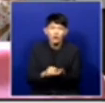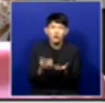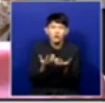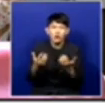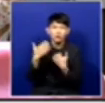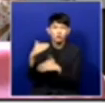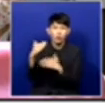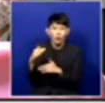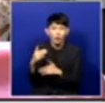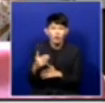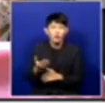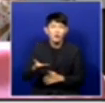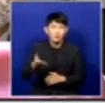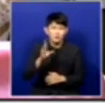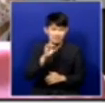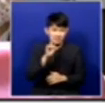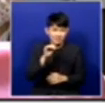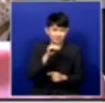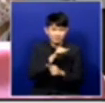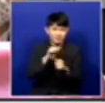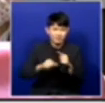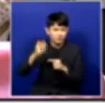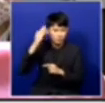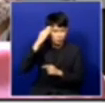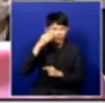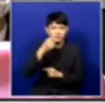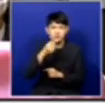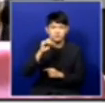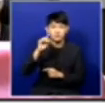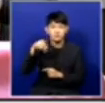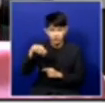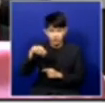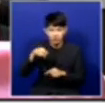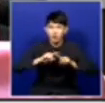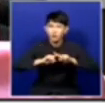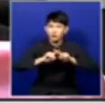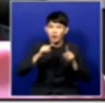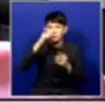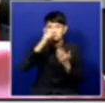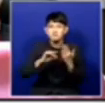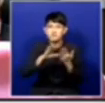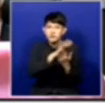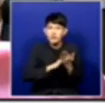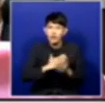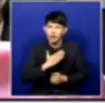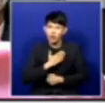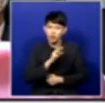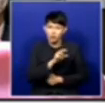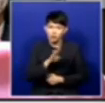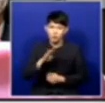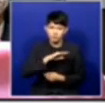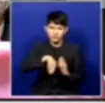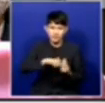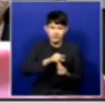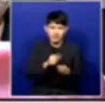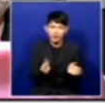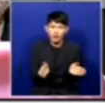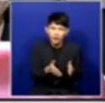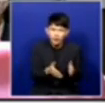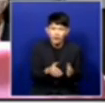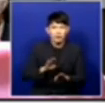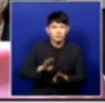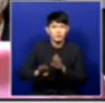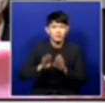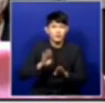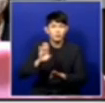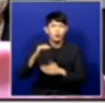ถึง 70% ของ GDP ก็ตามแต่ประเทศของเราเป็นประเทศในระบบเศรษฐกิจขนาดเล็กเมื่อเทียบกับ